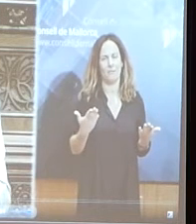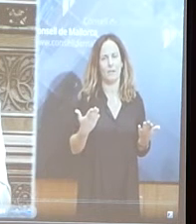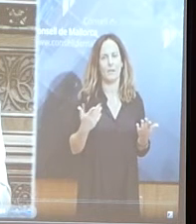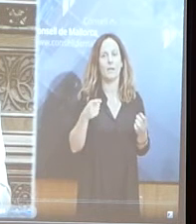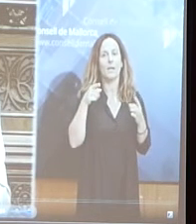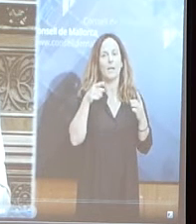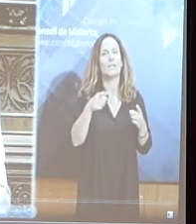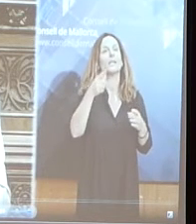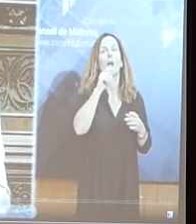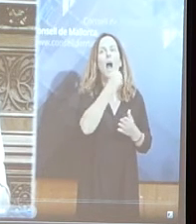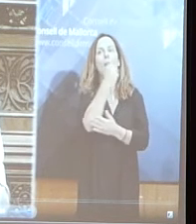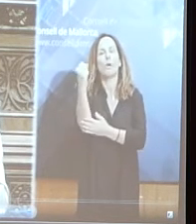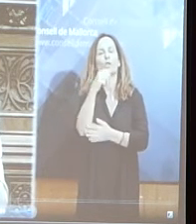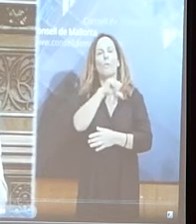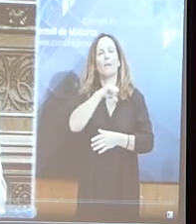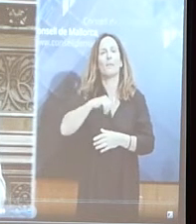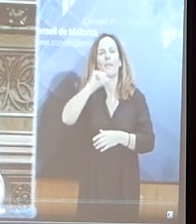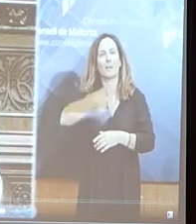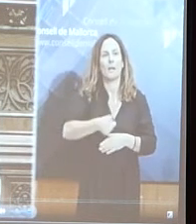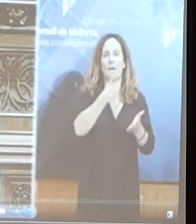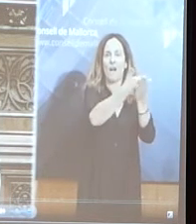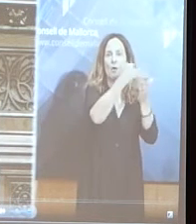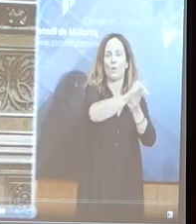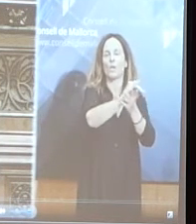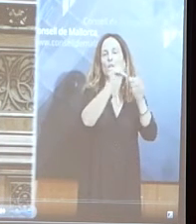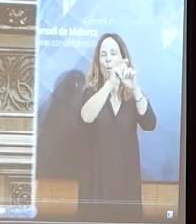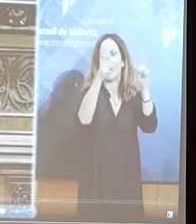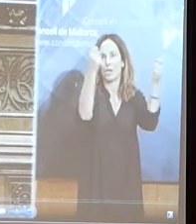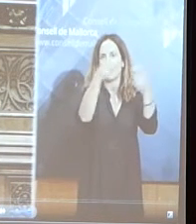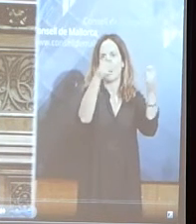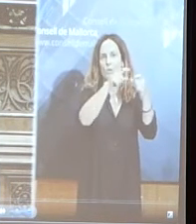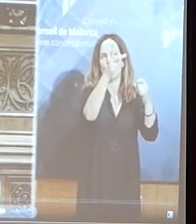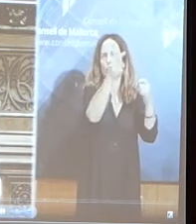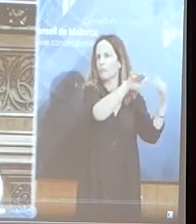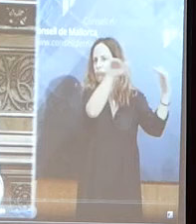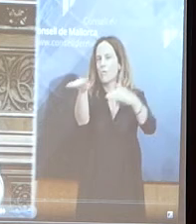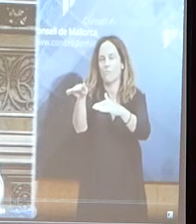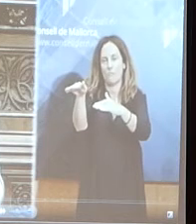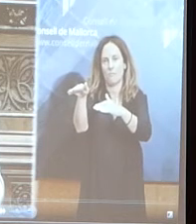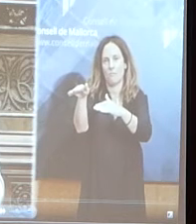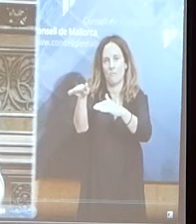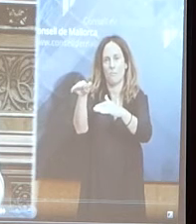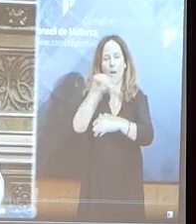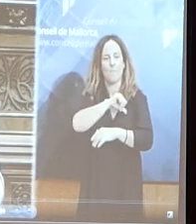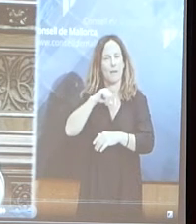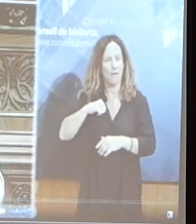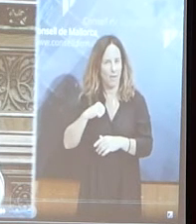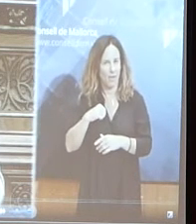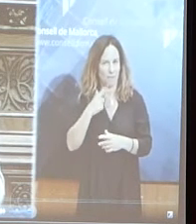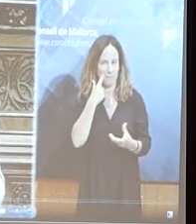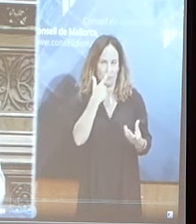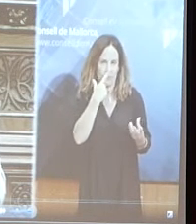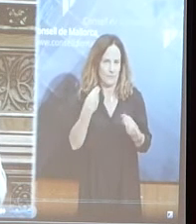la privada? La banca i les companyies perquè vagin corrents a fer-se l'assegurament privat. Eh, com entenen?